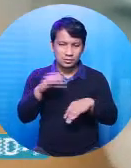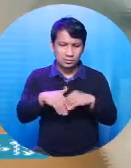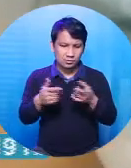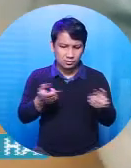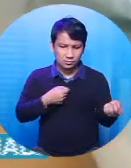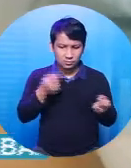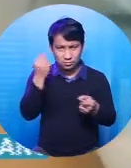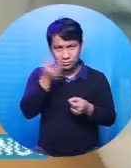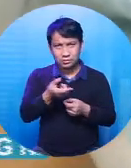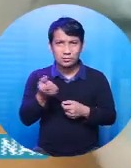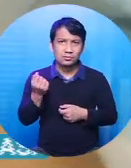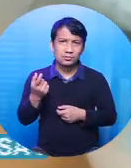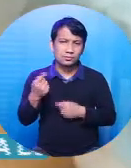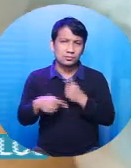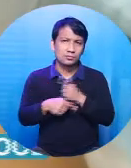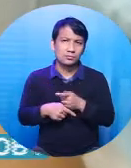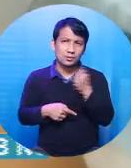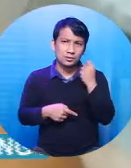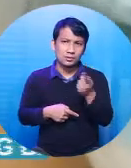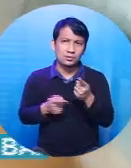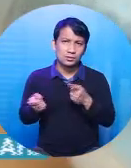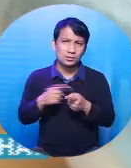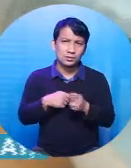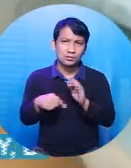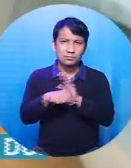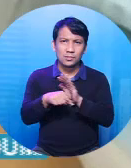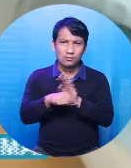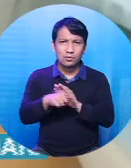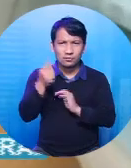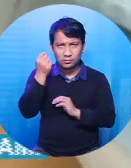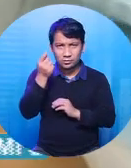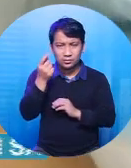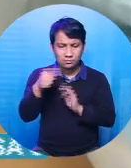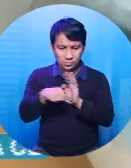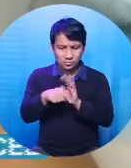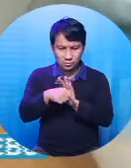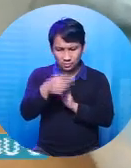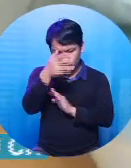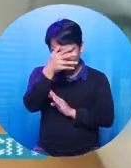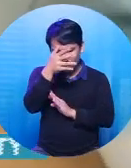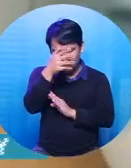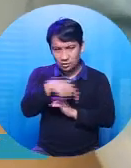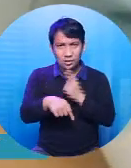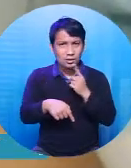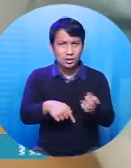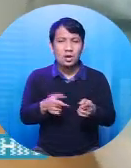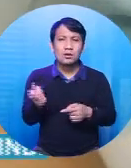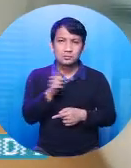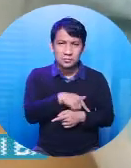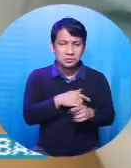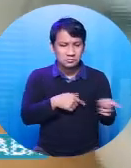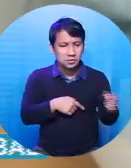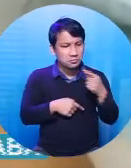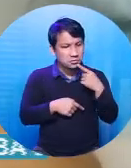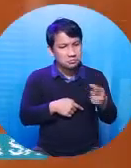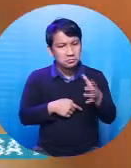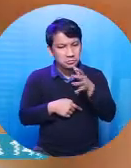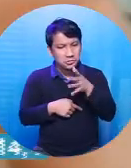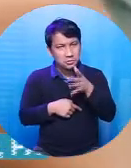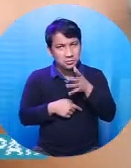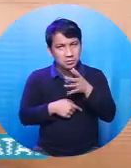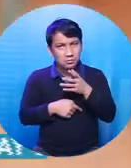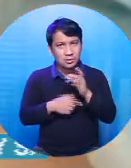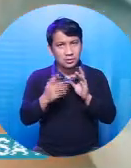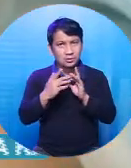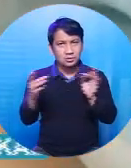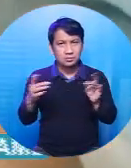ko, naintindihan ko na pinagbawalan kayo ng Papa nyo. Kasi nga, sabi mo sa akin, Mama, nakakunik,